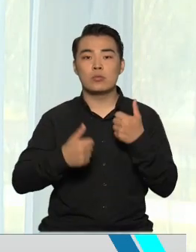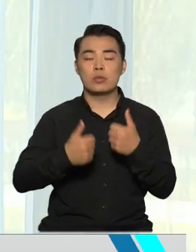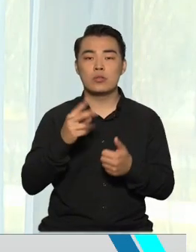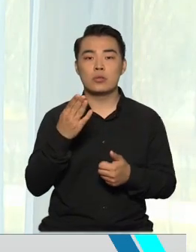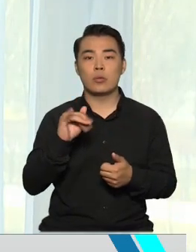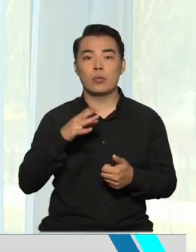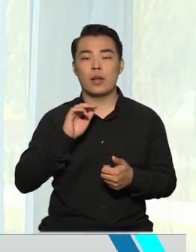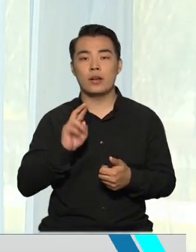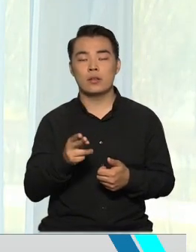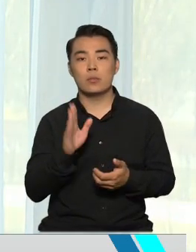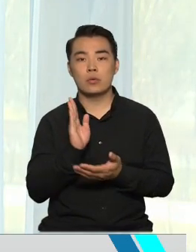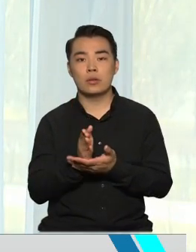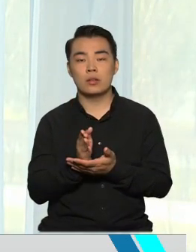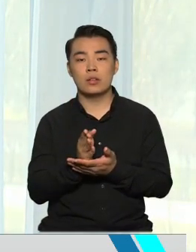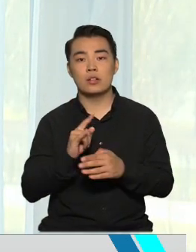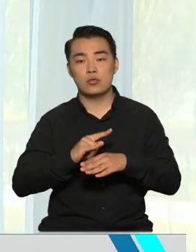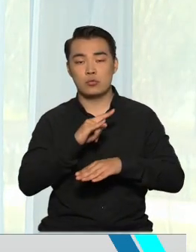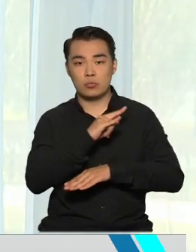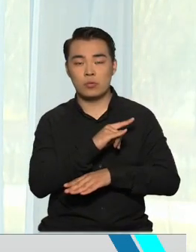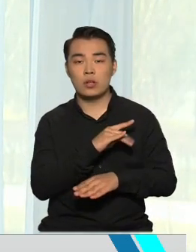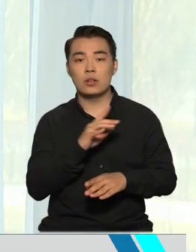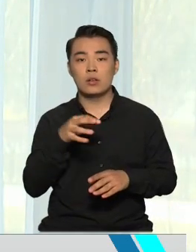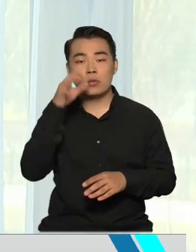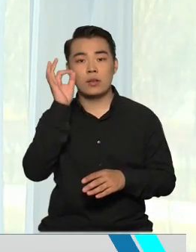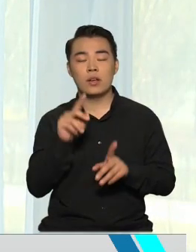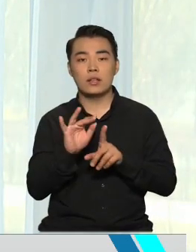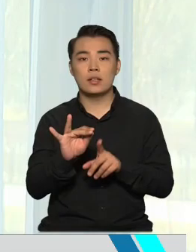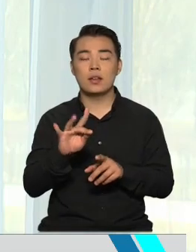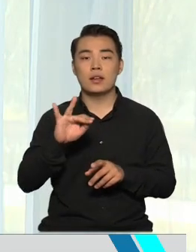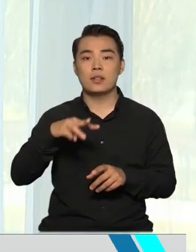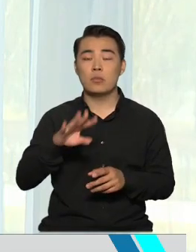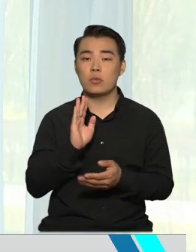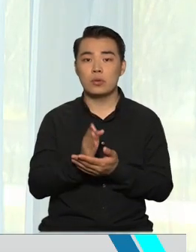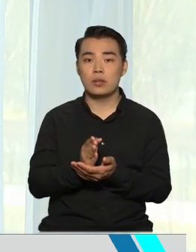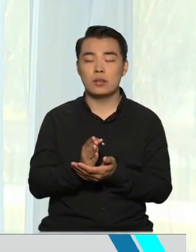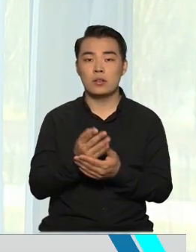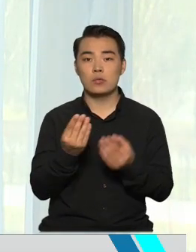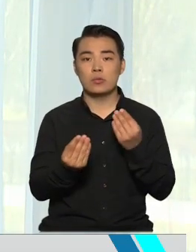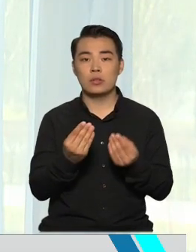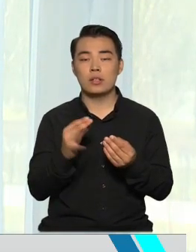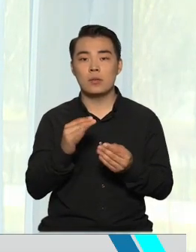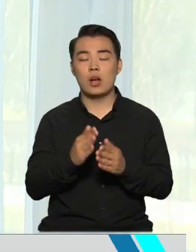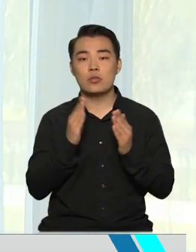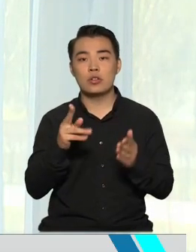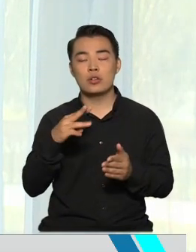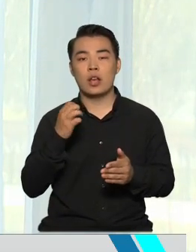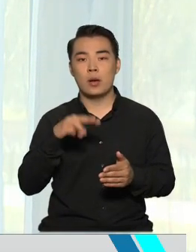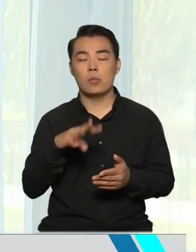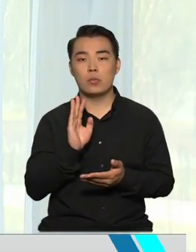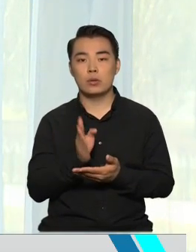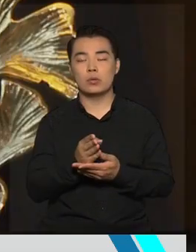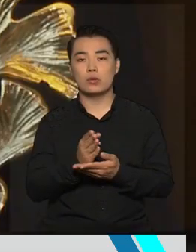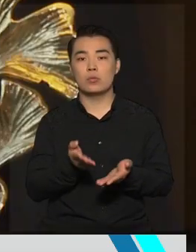сразу лечу отсюда. И потом Рим-Мадрид, крупные турниры, и большой шлем Ролан-Гаррос.